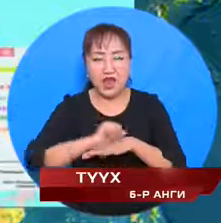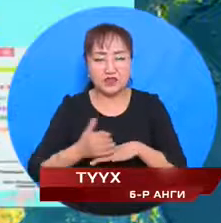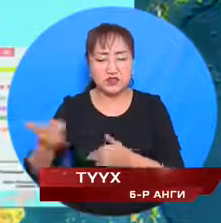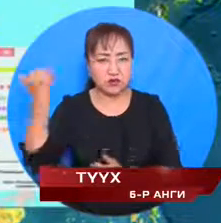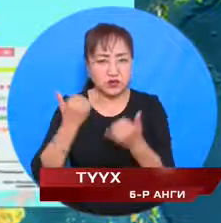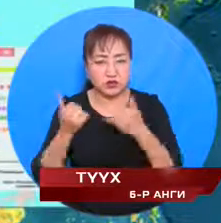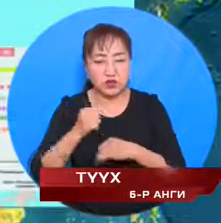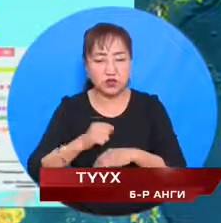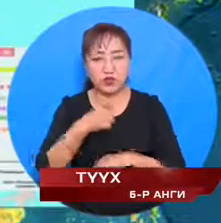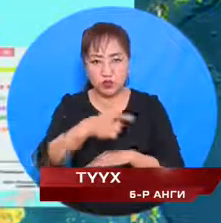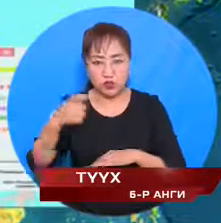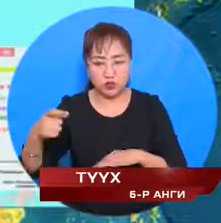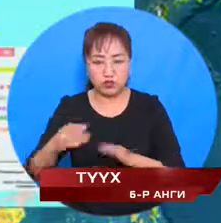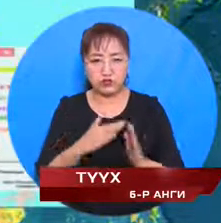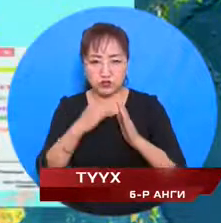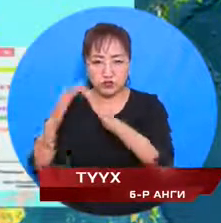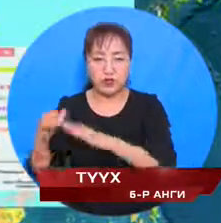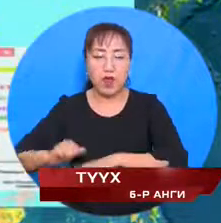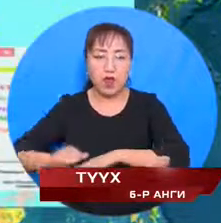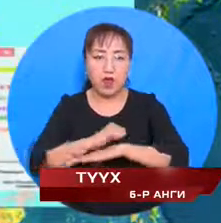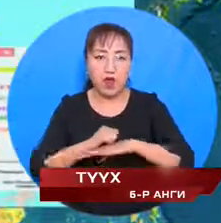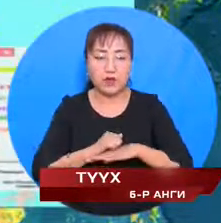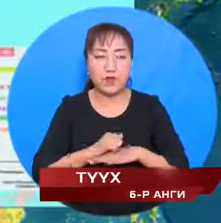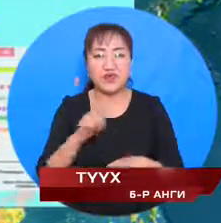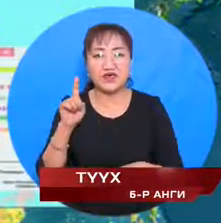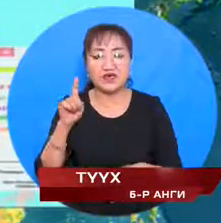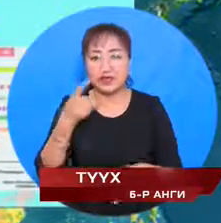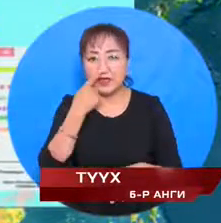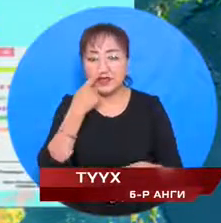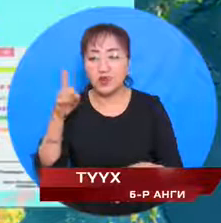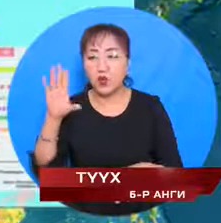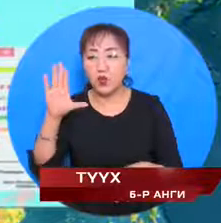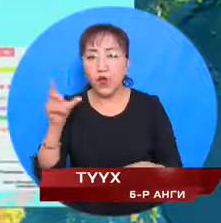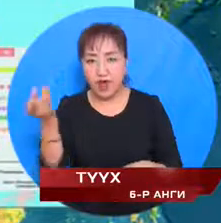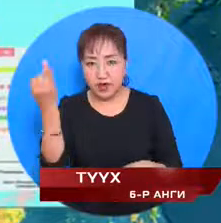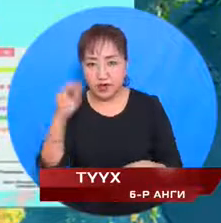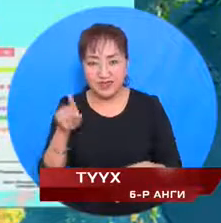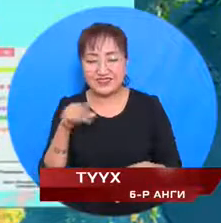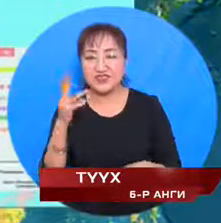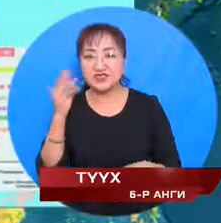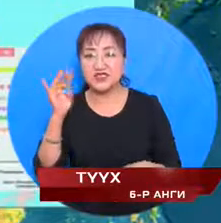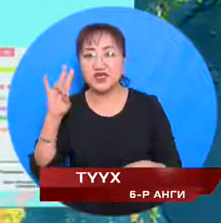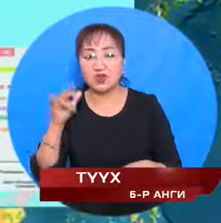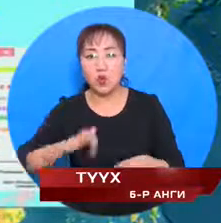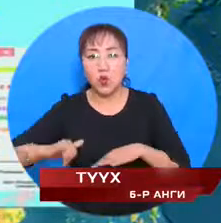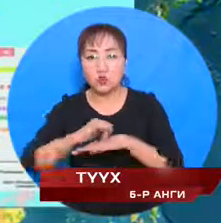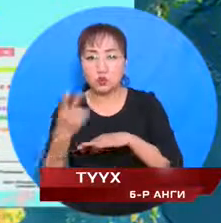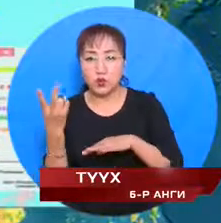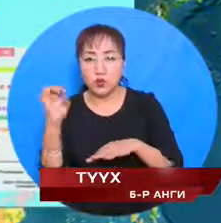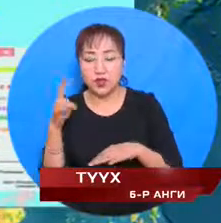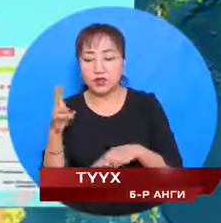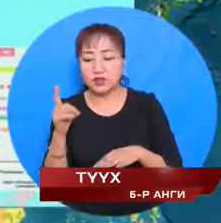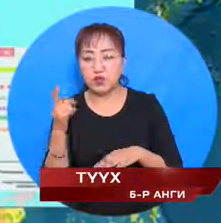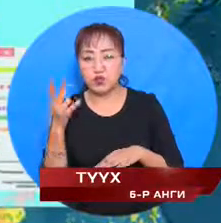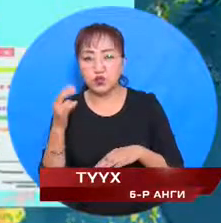хэлт нүүдэлчин аймаг. Хятадын В Цин улсын үед хүннүүчүүд хэдэн зуун овог болж гутарсан